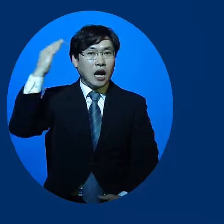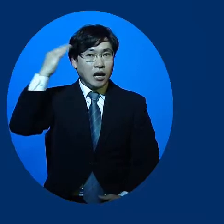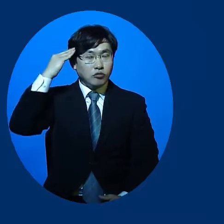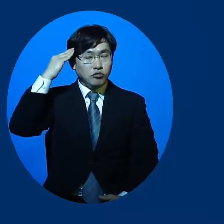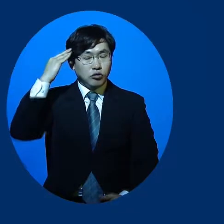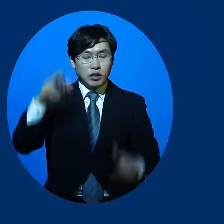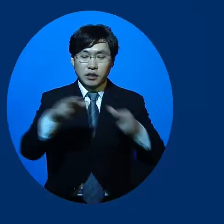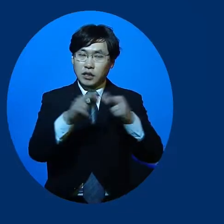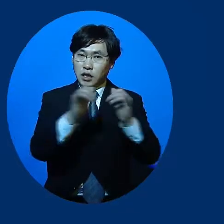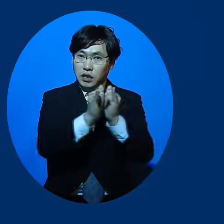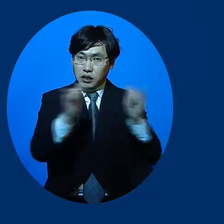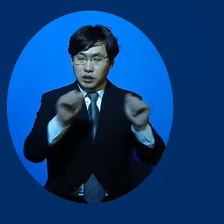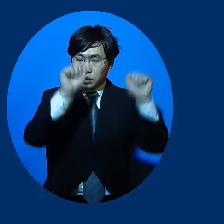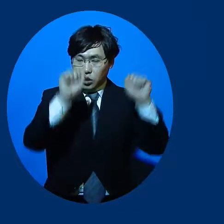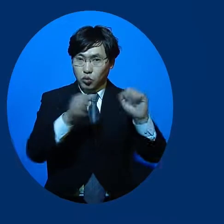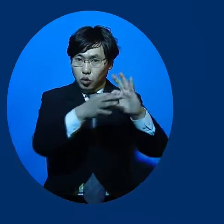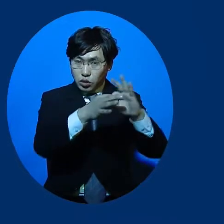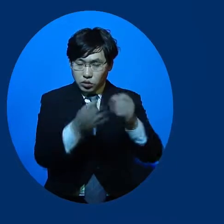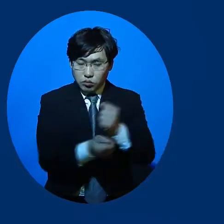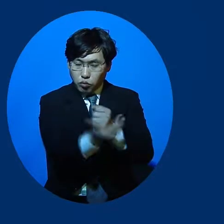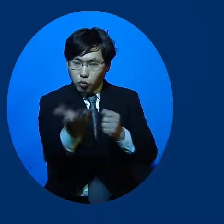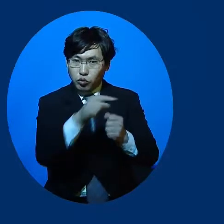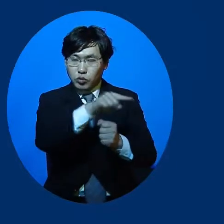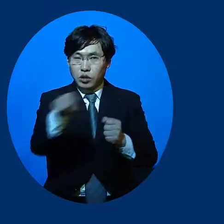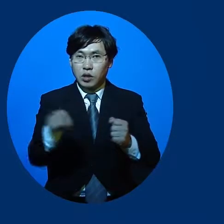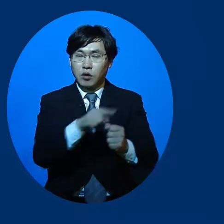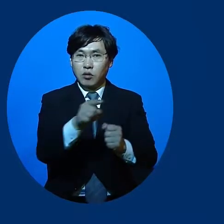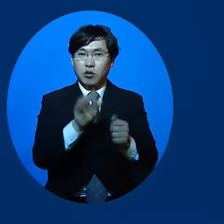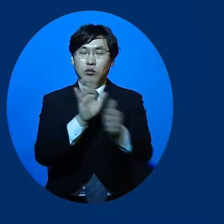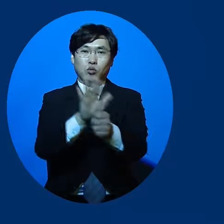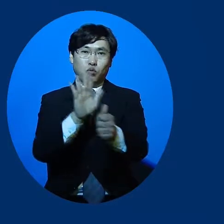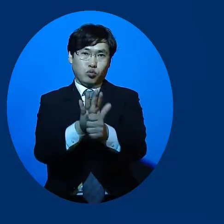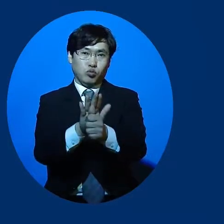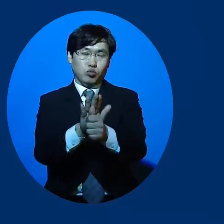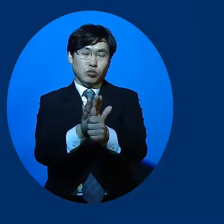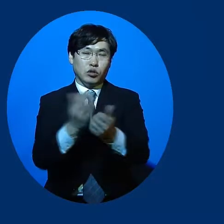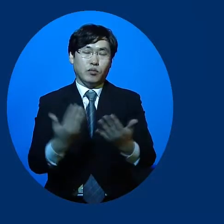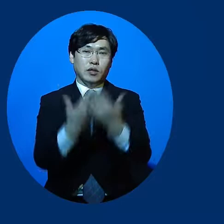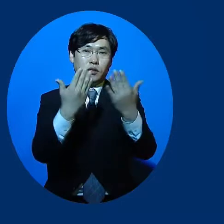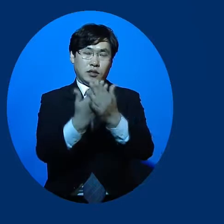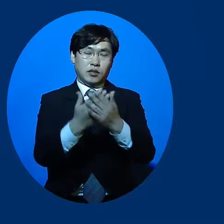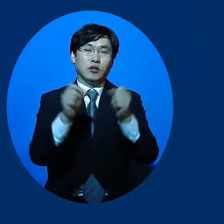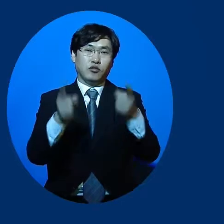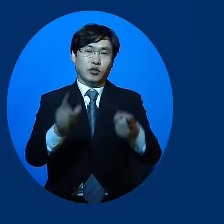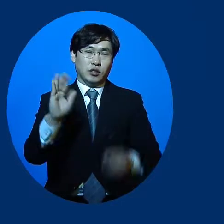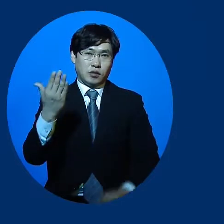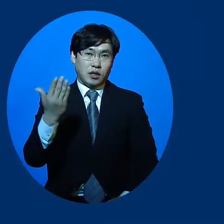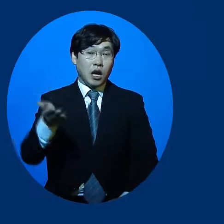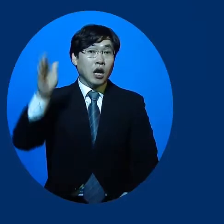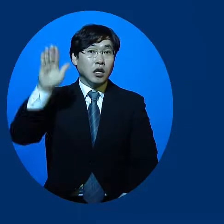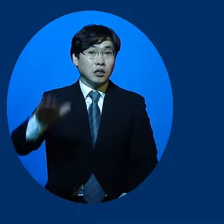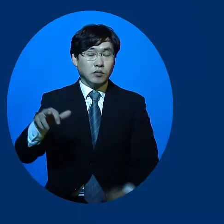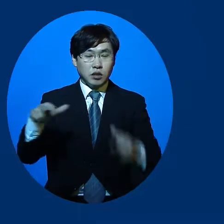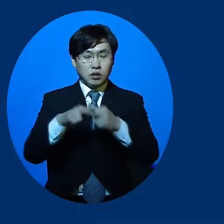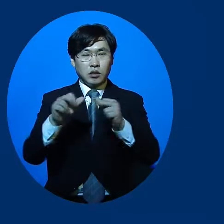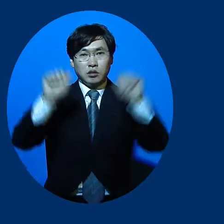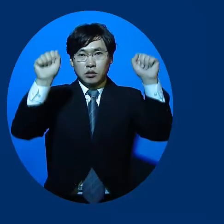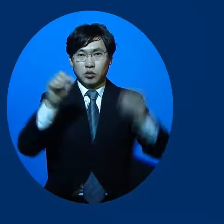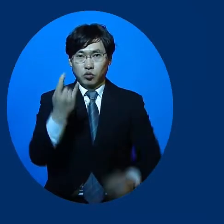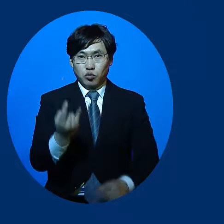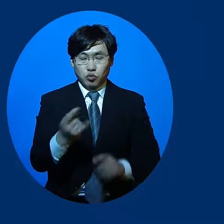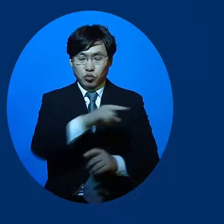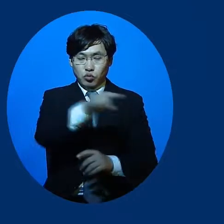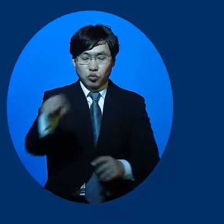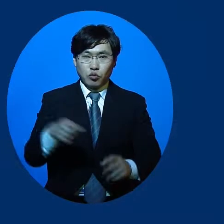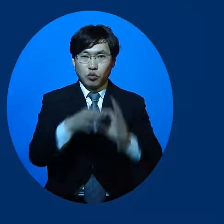대한 인식의 개선과 보급에 많은 발전이 있을 수 있었습니다. 하지만 우리는 장애인 체육 이벤트